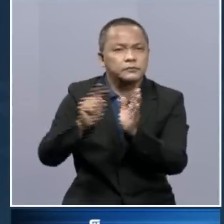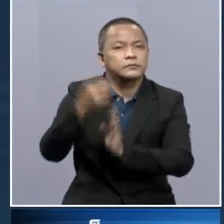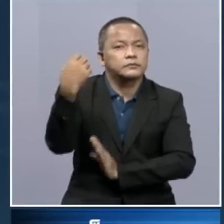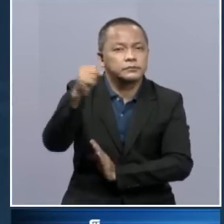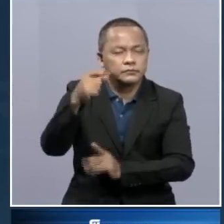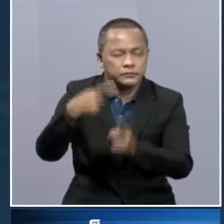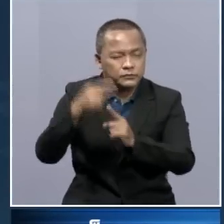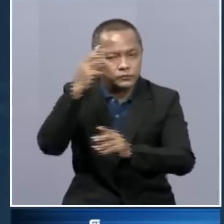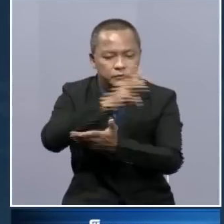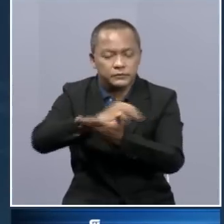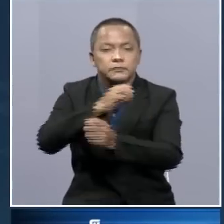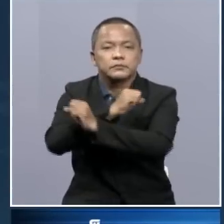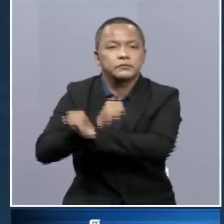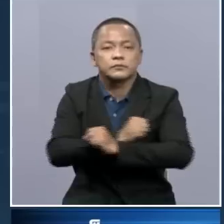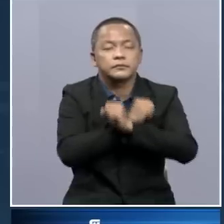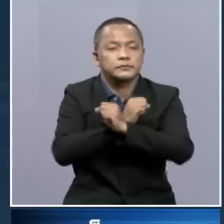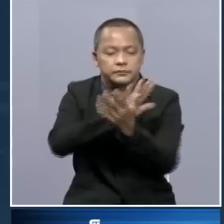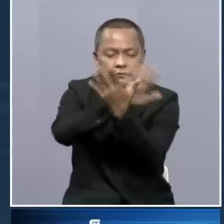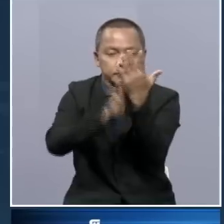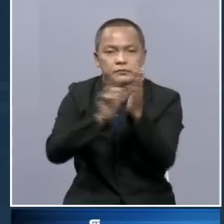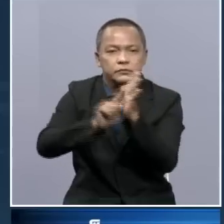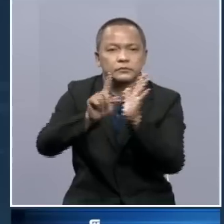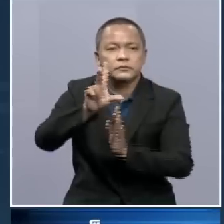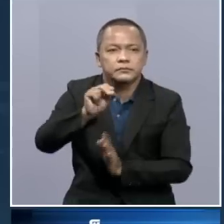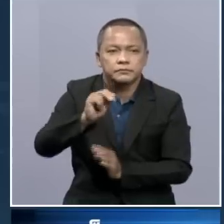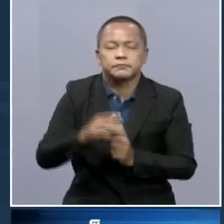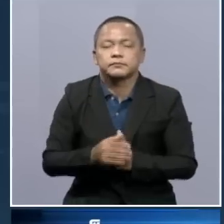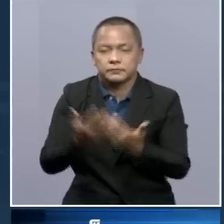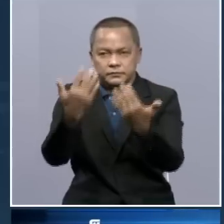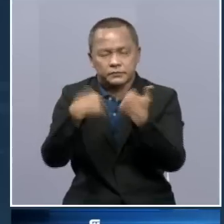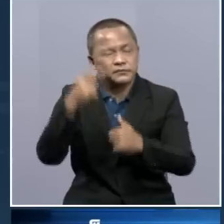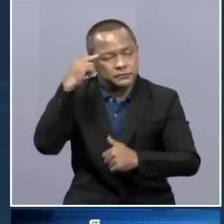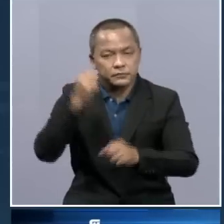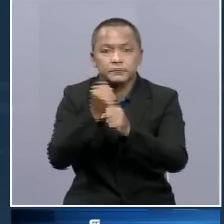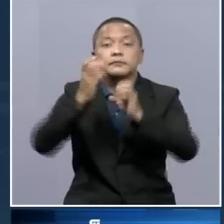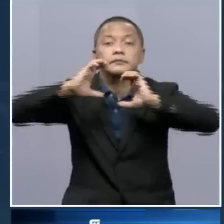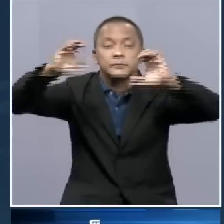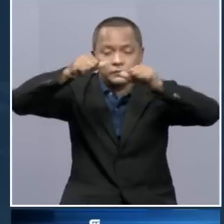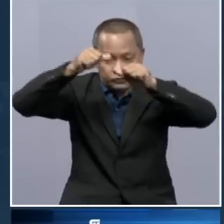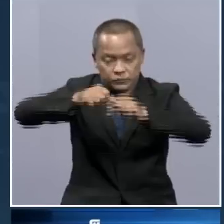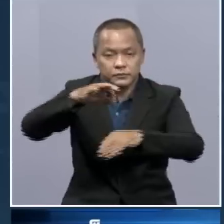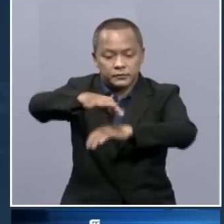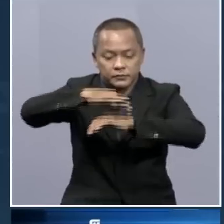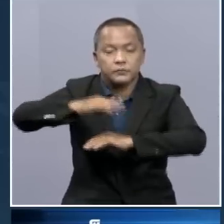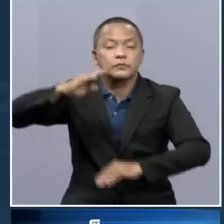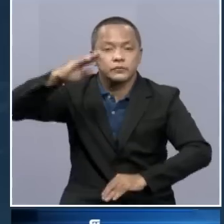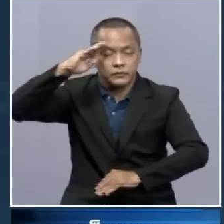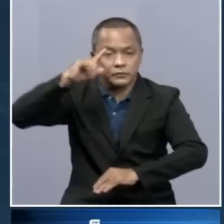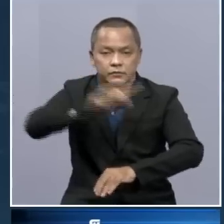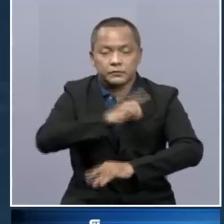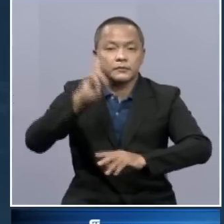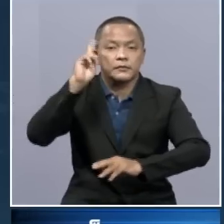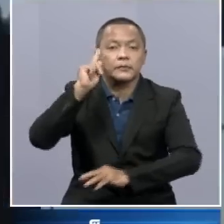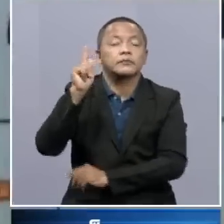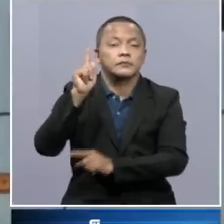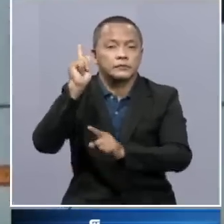ก็วิทยาลัยป้องกันราชอาณาจักรรุ่น34นะครับชีวิตราชการก็คือเคยดำรงตำแหน่งผู้บัญชาการหน่วยข่าวกรองทห